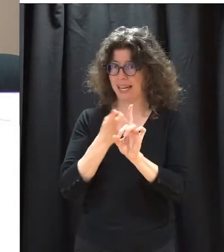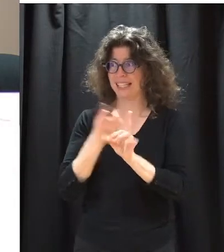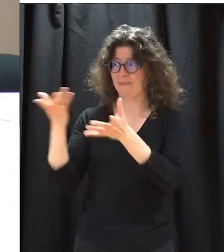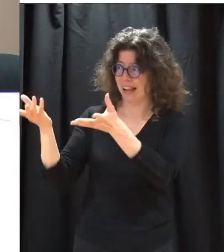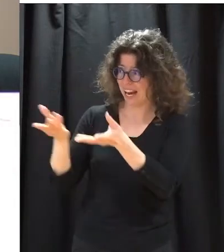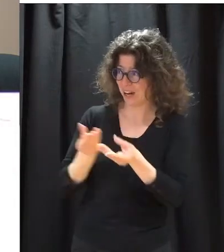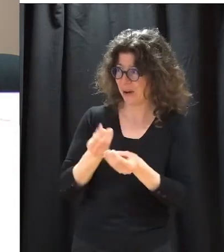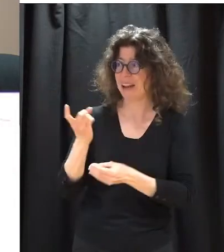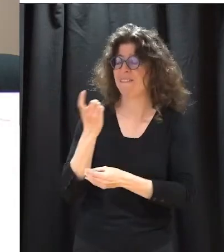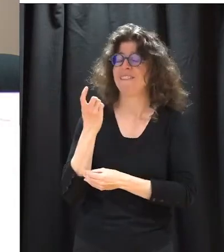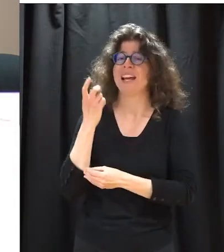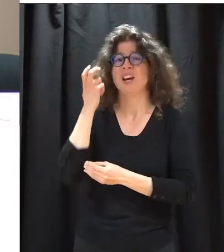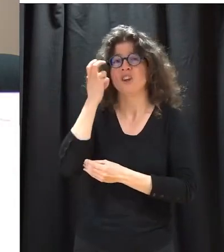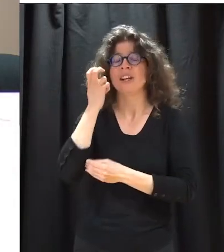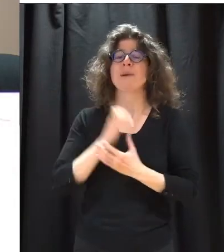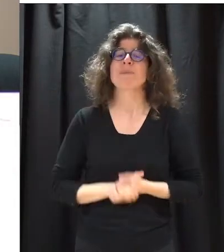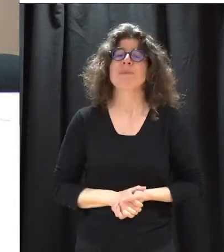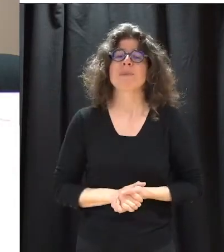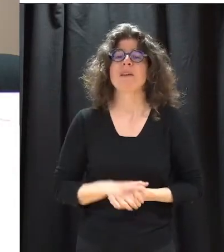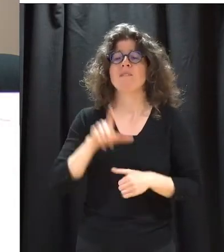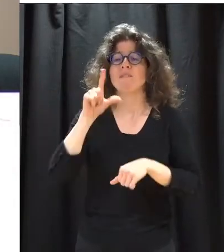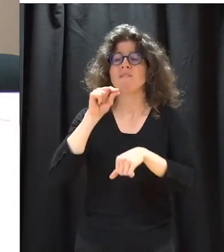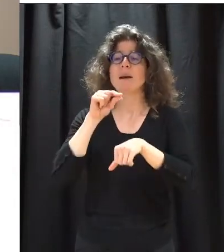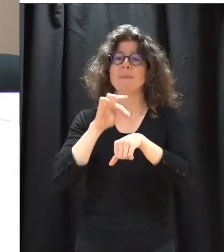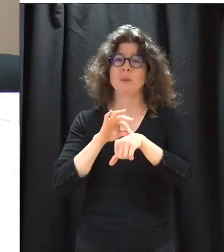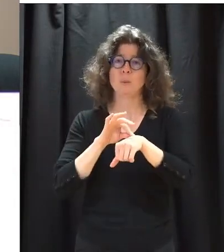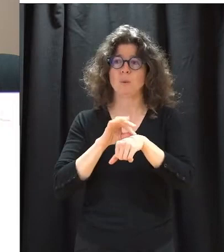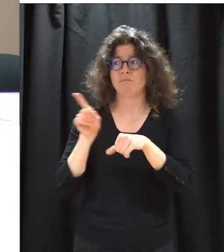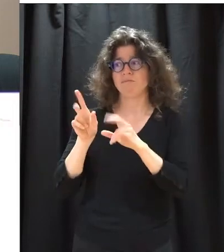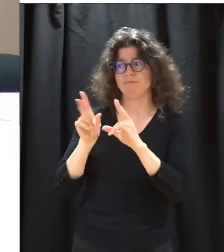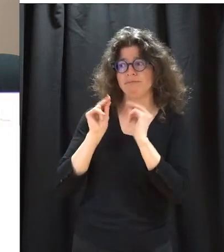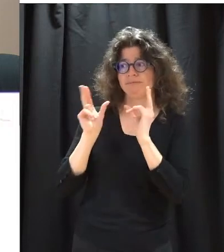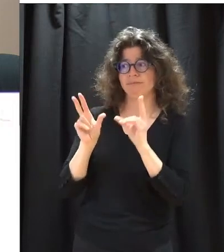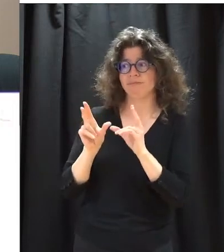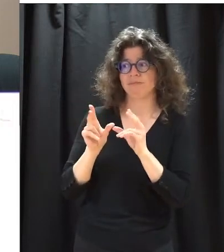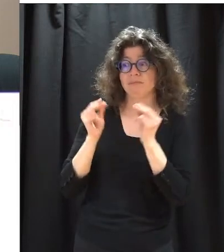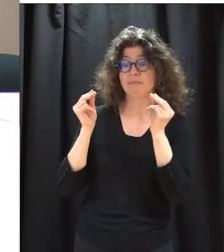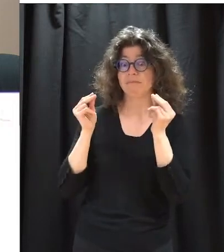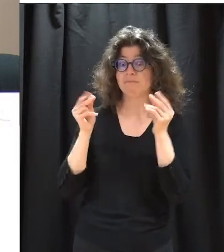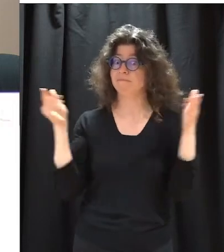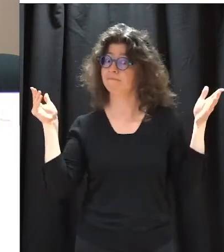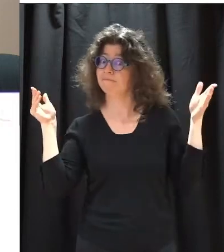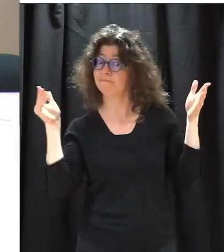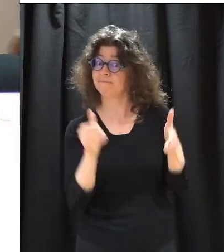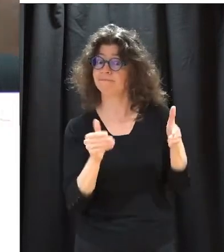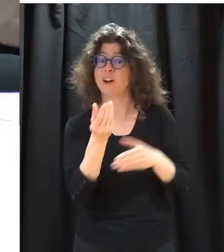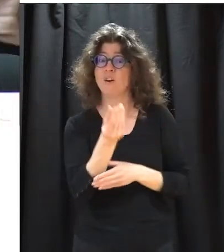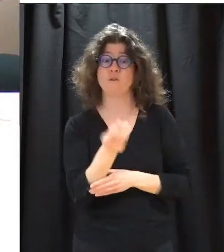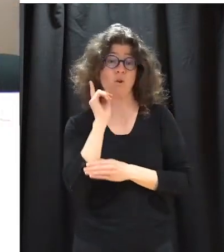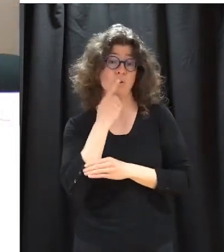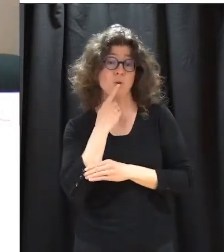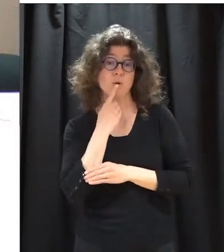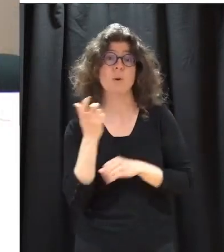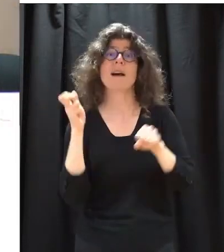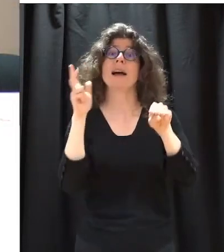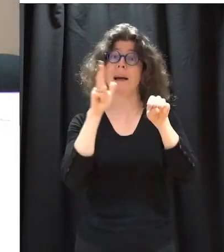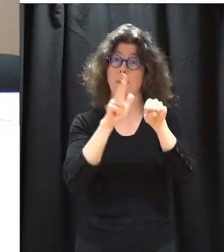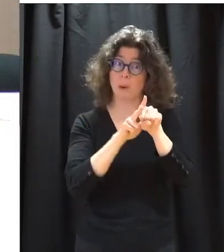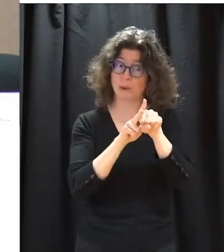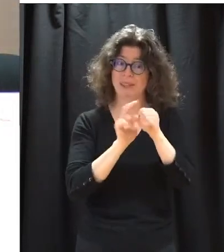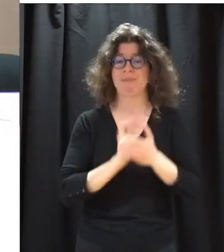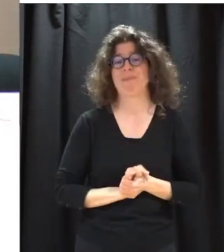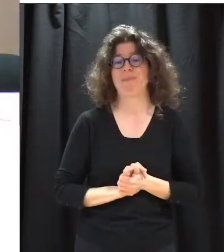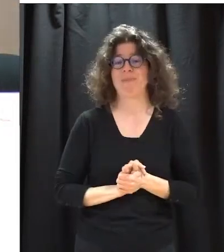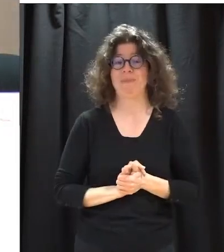va avec nous sur une petite vingtaine de minutes nous parler des enfants sourds munis d'un implant cochléaire, retour